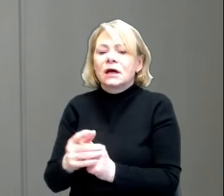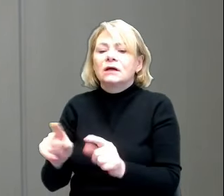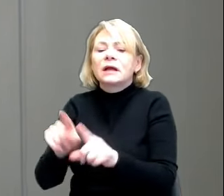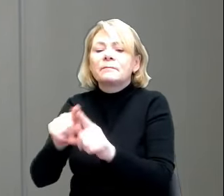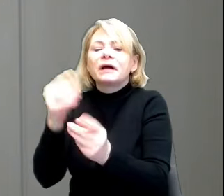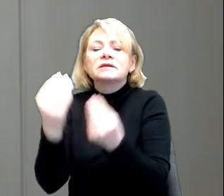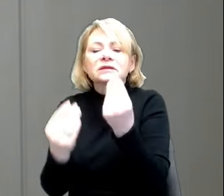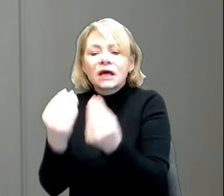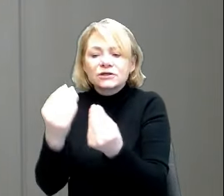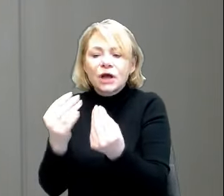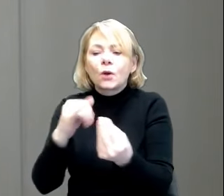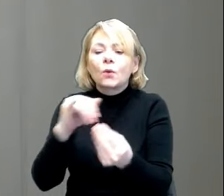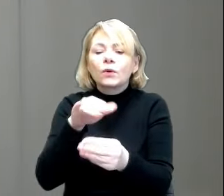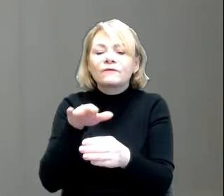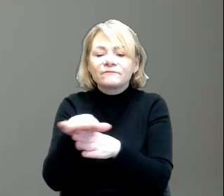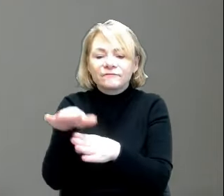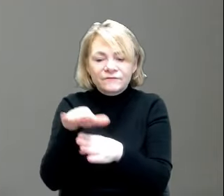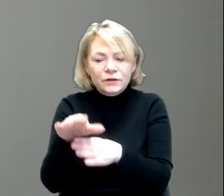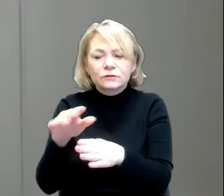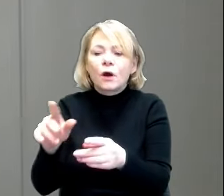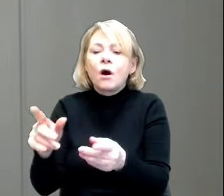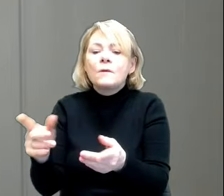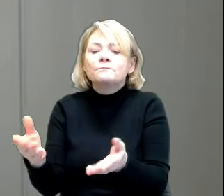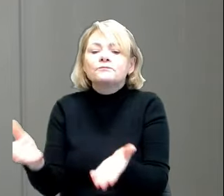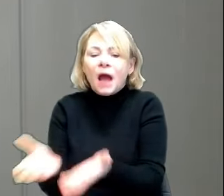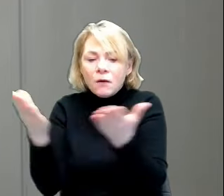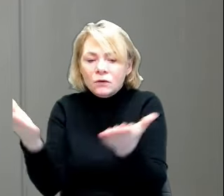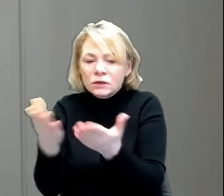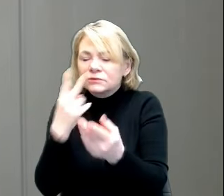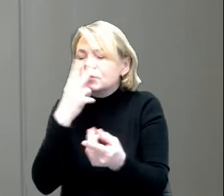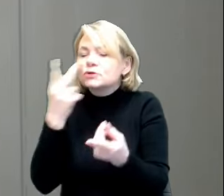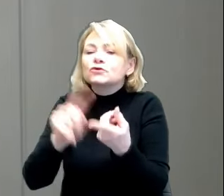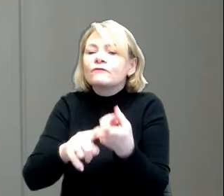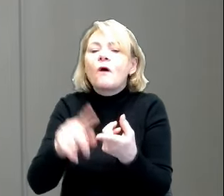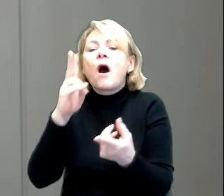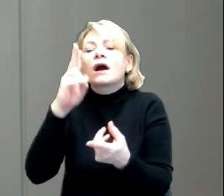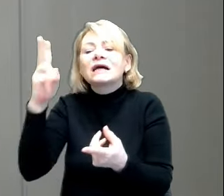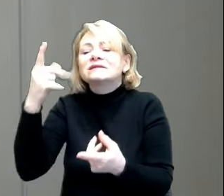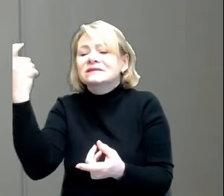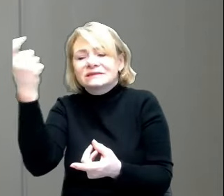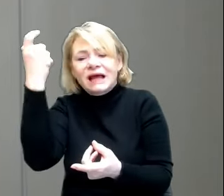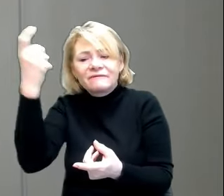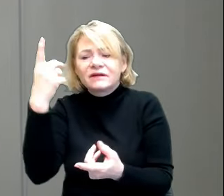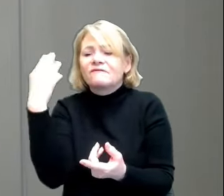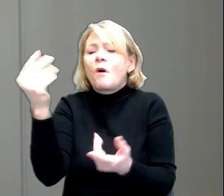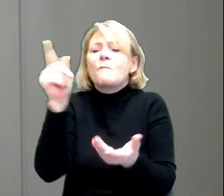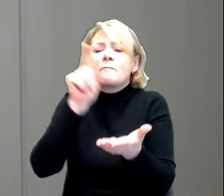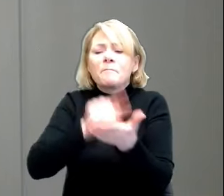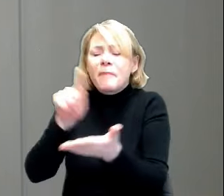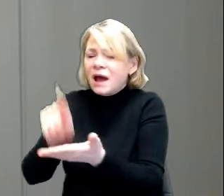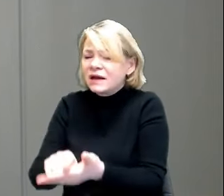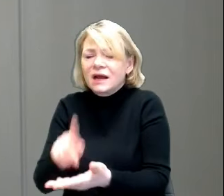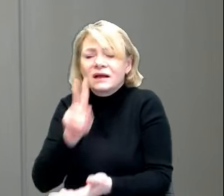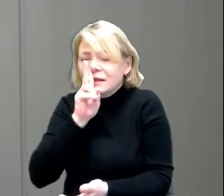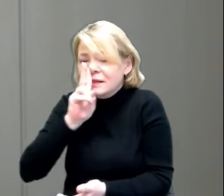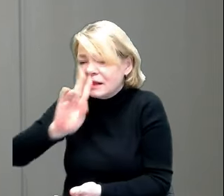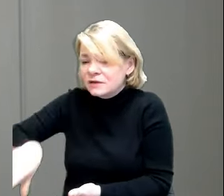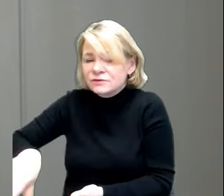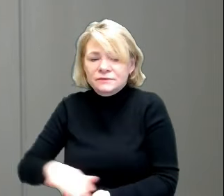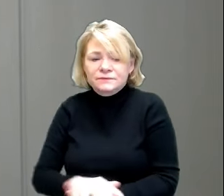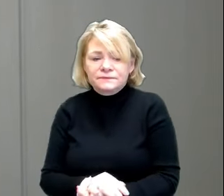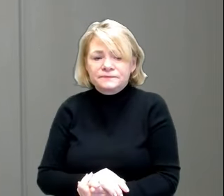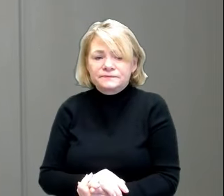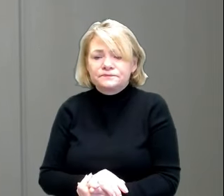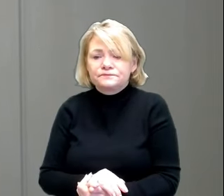švietimą papildančių ugdymo programas nepriklausomai nuo jų savininkų teises ir pareigas įgyvandos institucijos ką tai